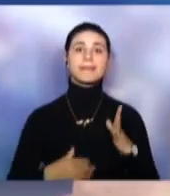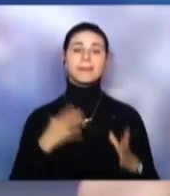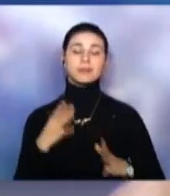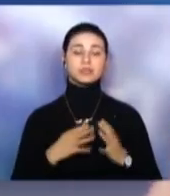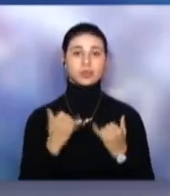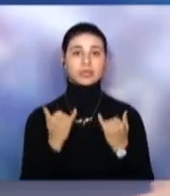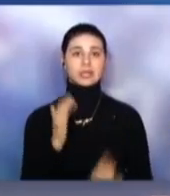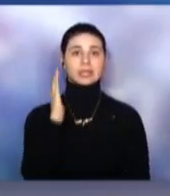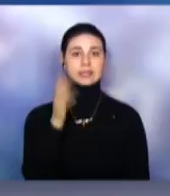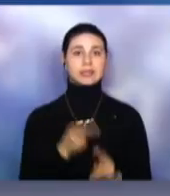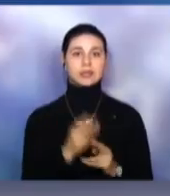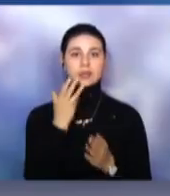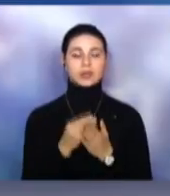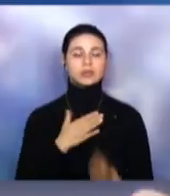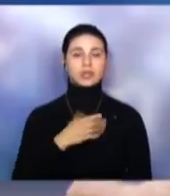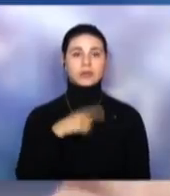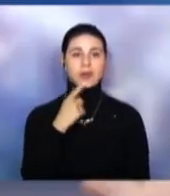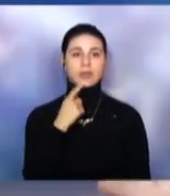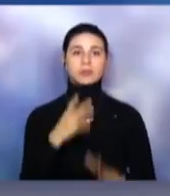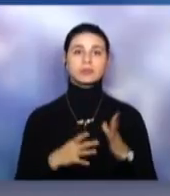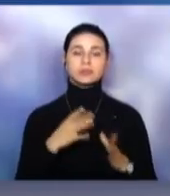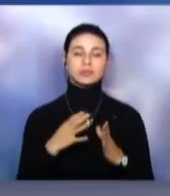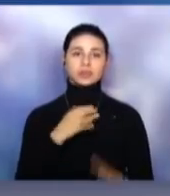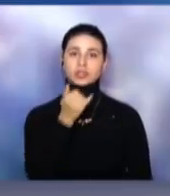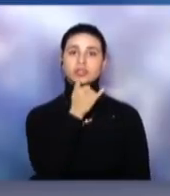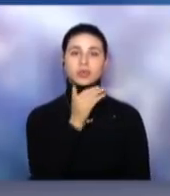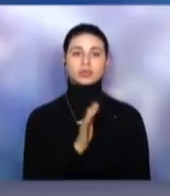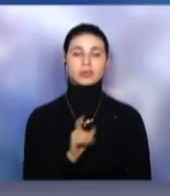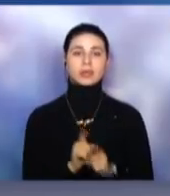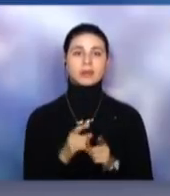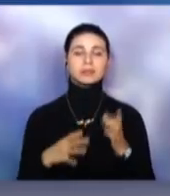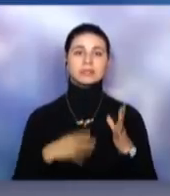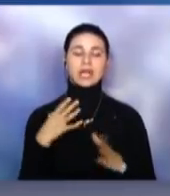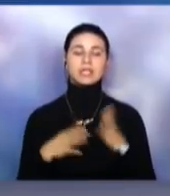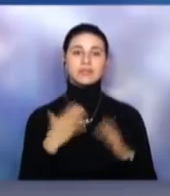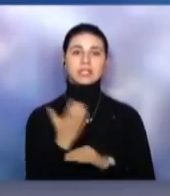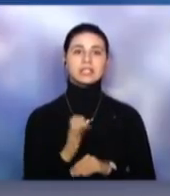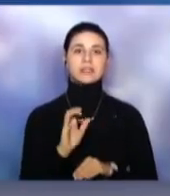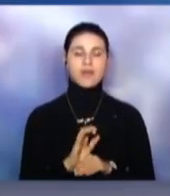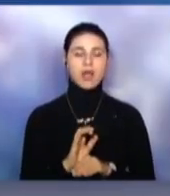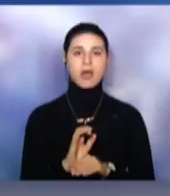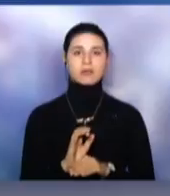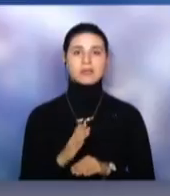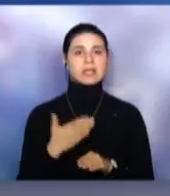ბლოკი გველოდება, იმიტომ რომ ჩვენ საუბრობთ დატვირთვაზე და შეუძლებელია დატვირთვა ფიზიკური აქტივობის გარეშე, განსაკუთრებით